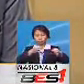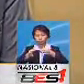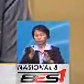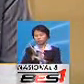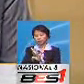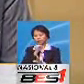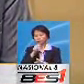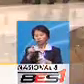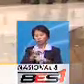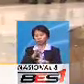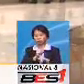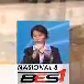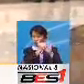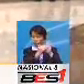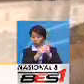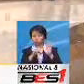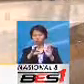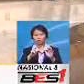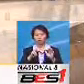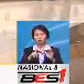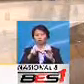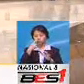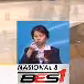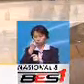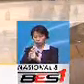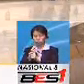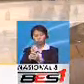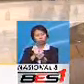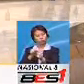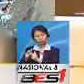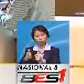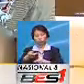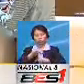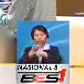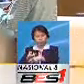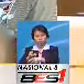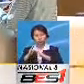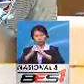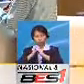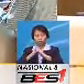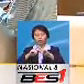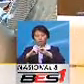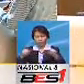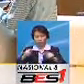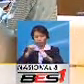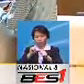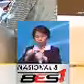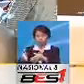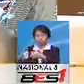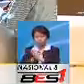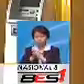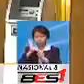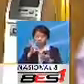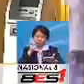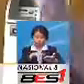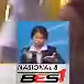menggunakan senarai sris atau sitos untuk menentukan kelulusan permohonan pinjaman Perumahan sebaliknya setiap permohonan akan